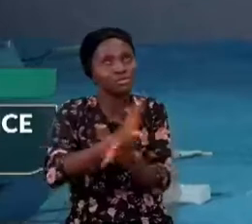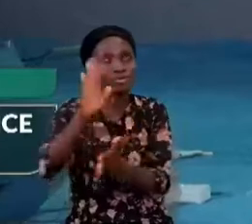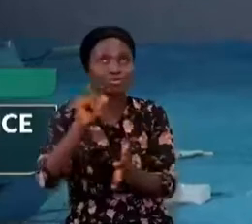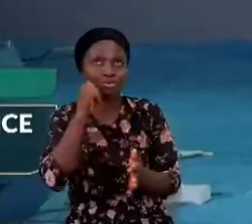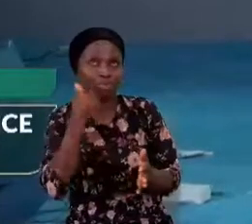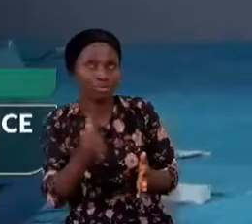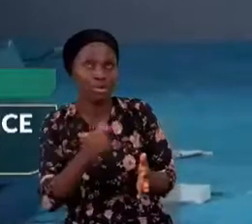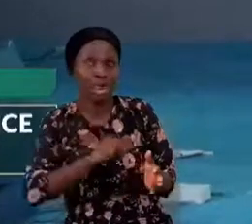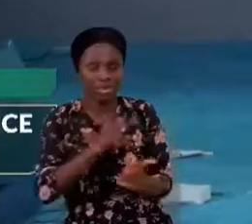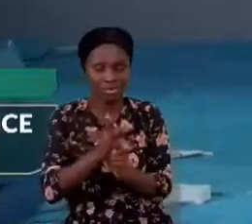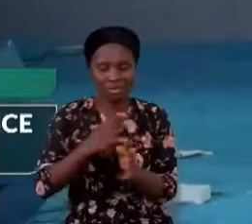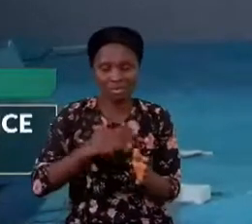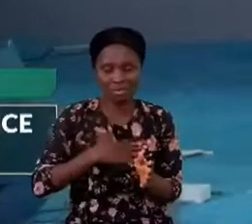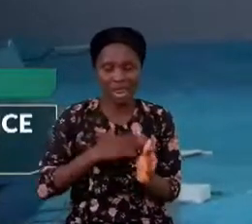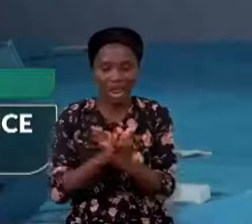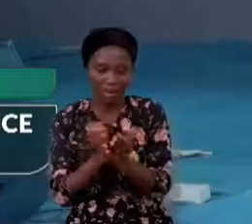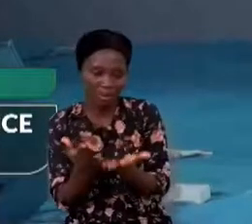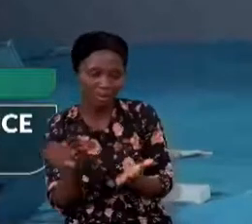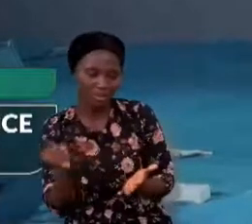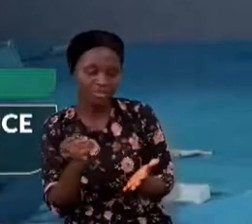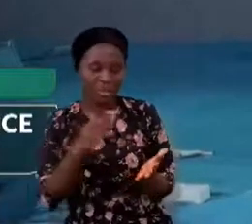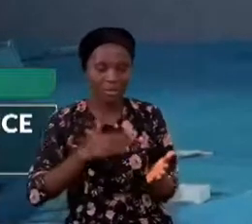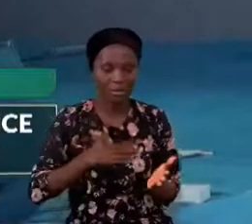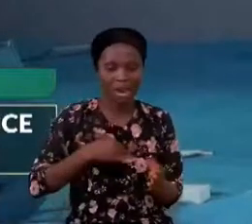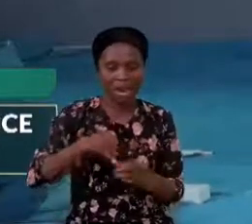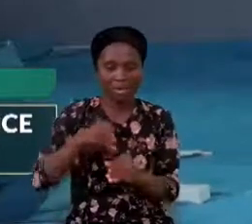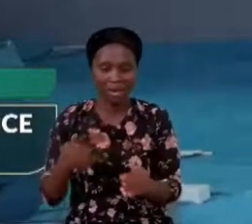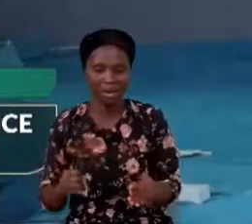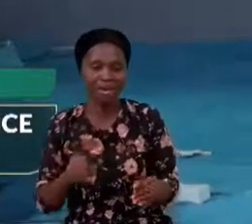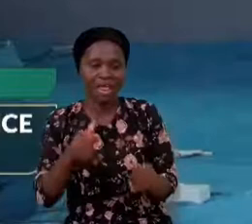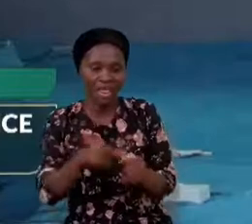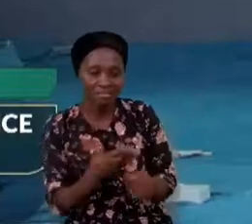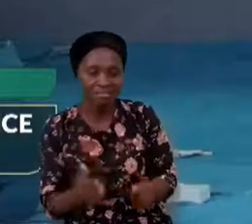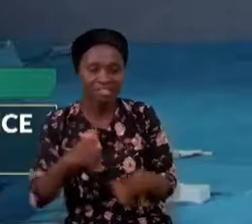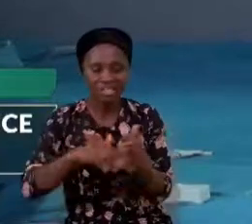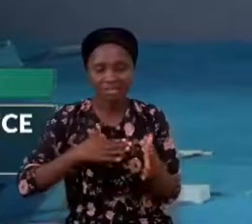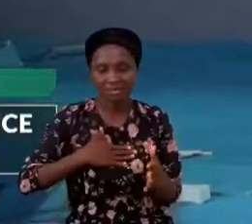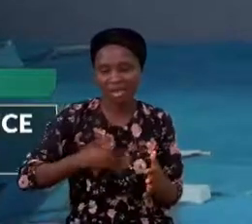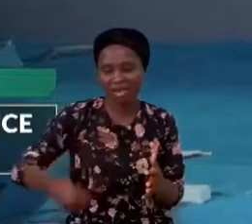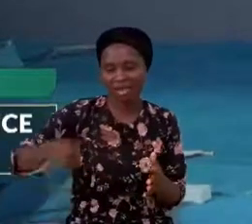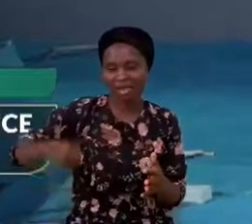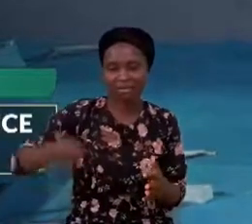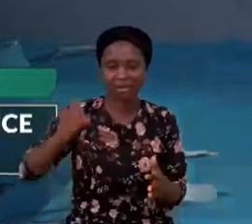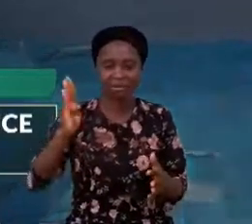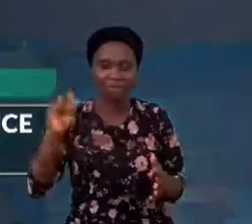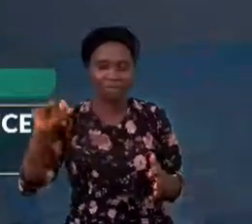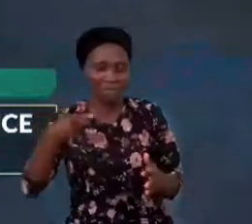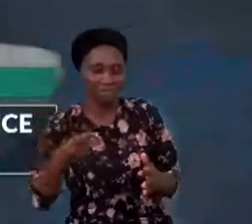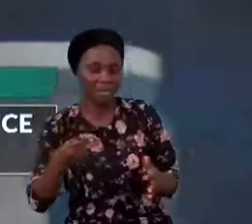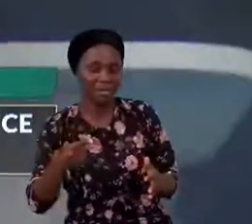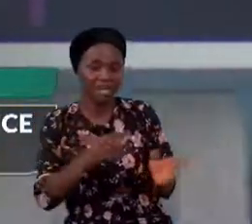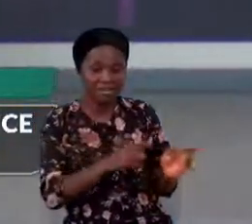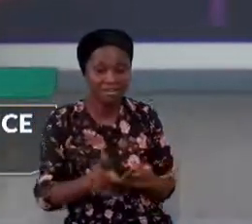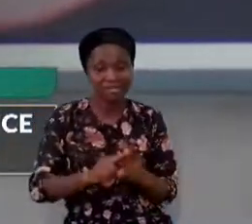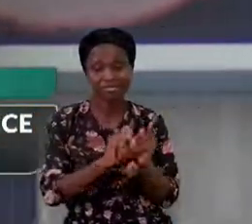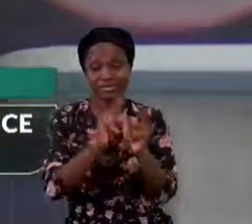Ah, donc, tu soignes tes affaires. Avant demain, tu te prépares aujourd'hui pour ce que tu feras demain. Maintenant,